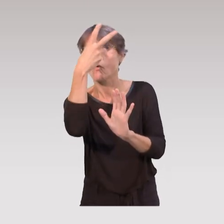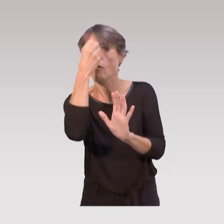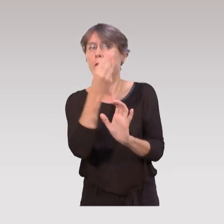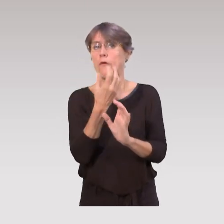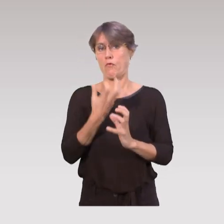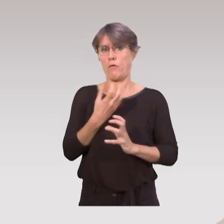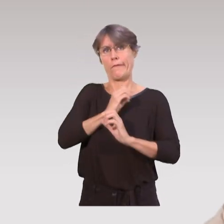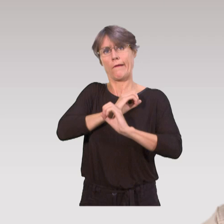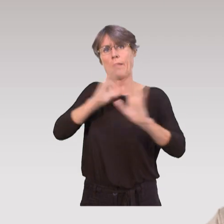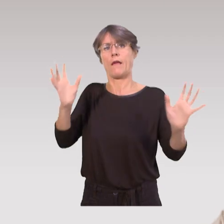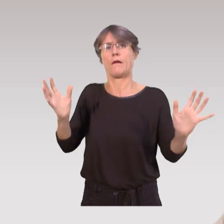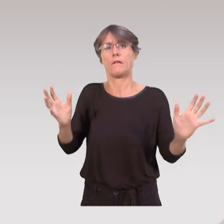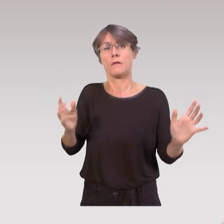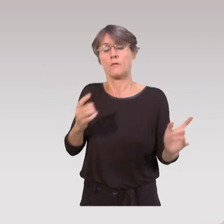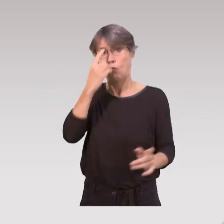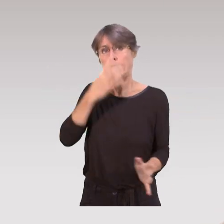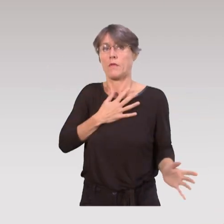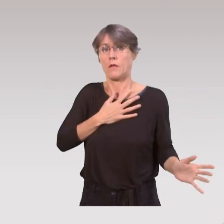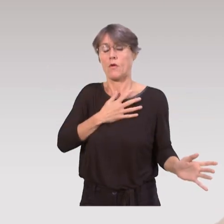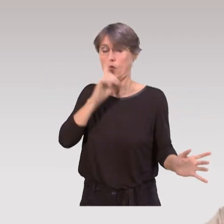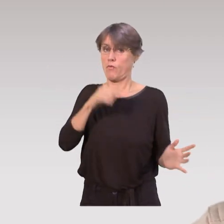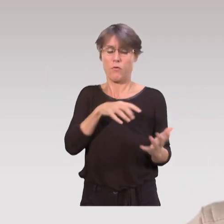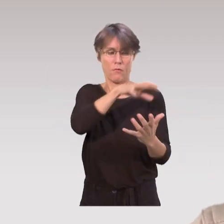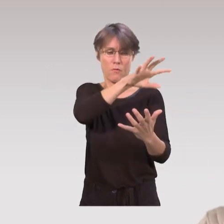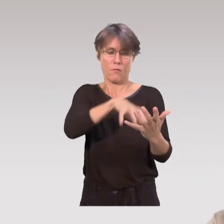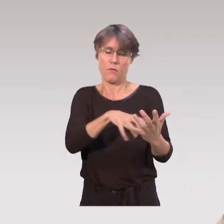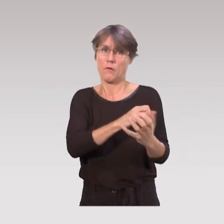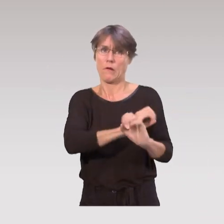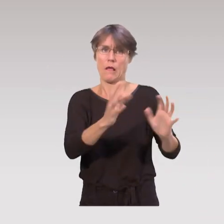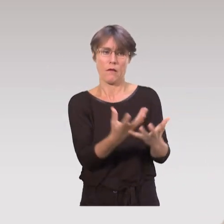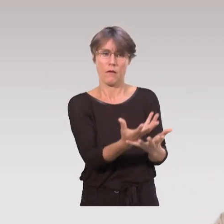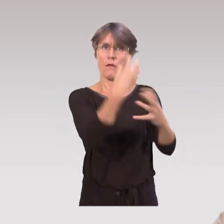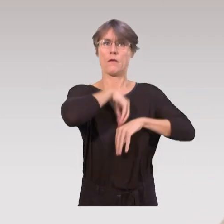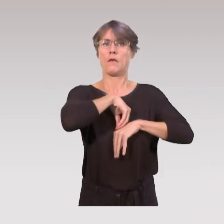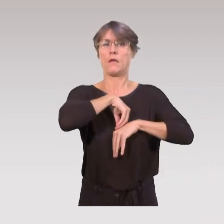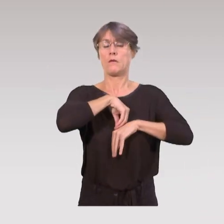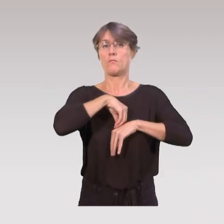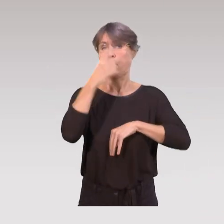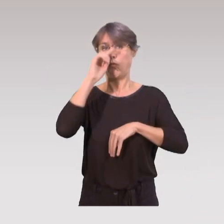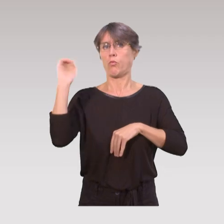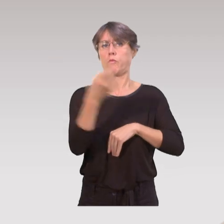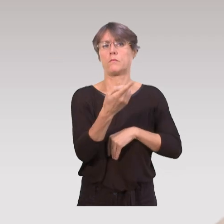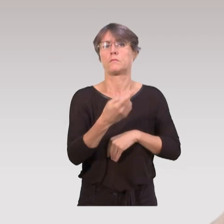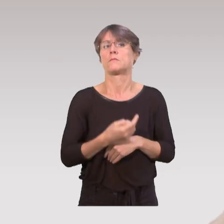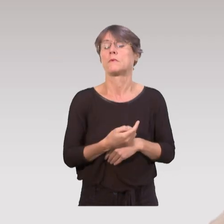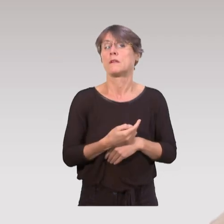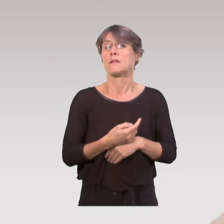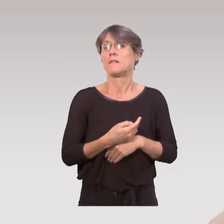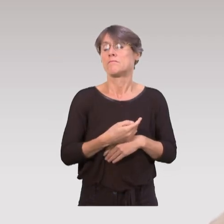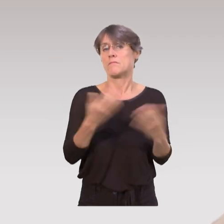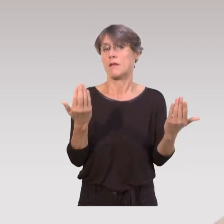Donc, moi, je crois qu'on devrait appliquer les principes de littératie en tout temps. Sauf que ce qu'on